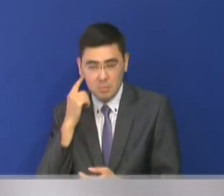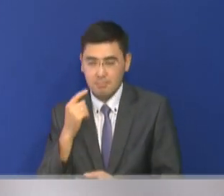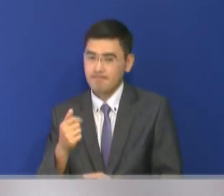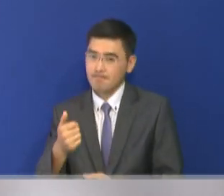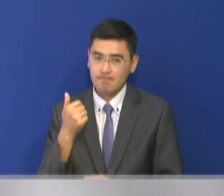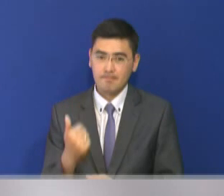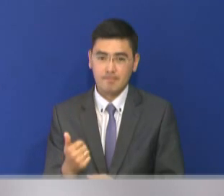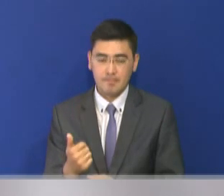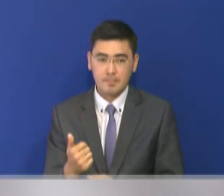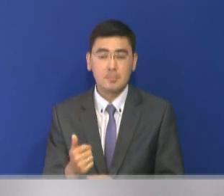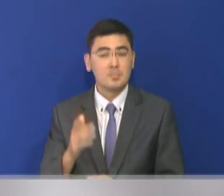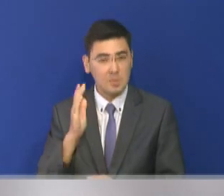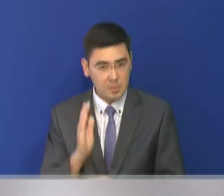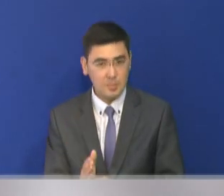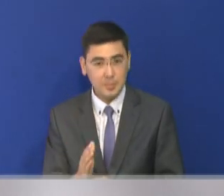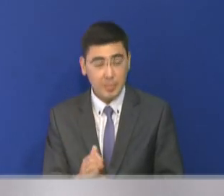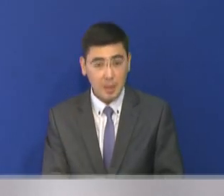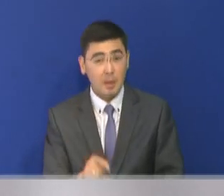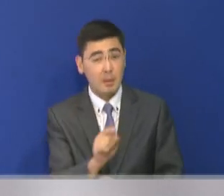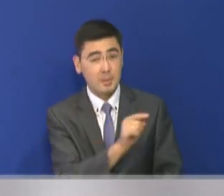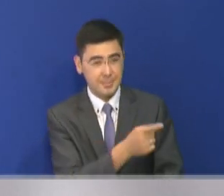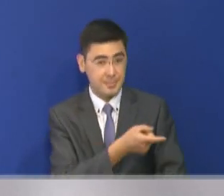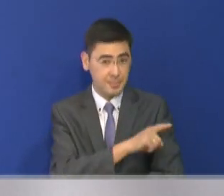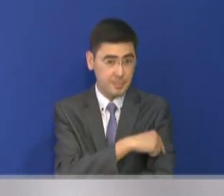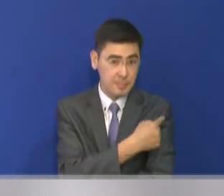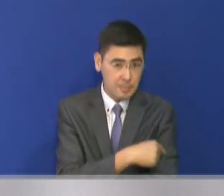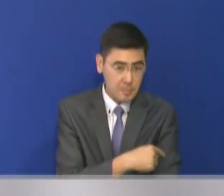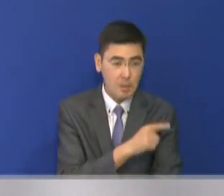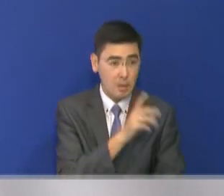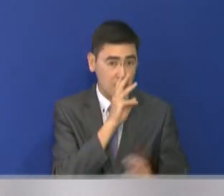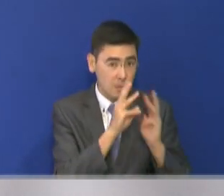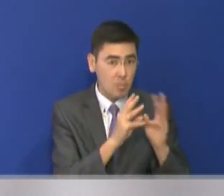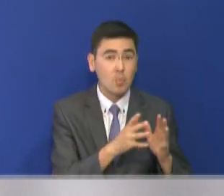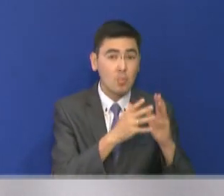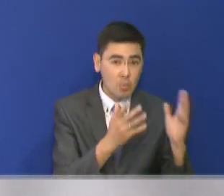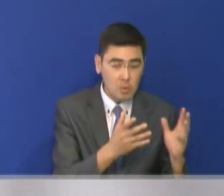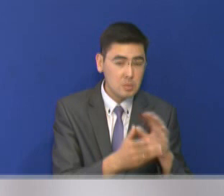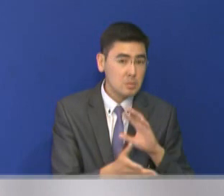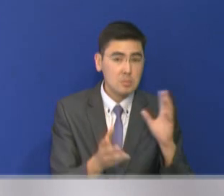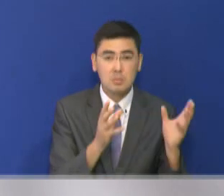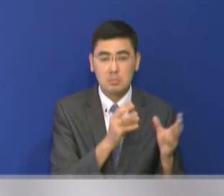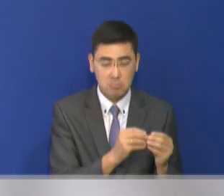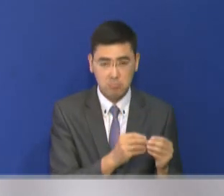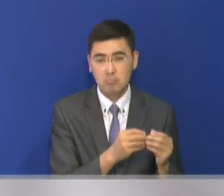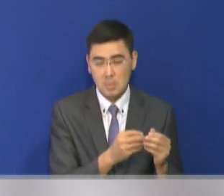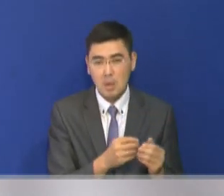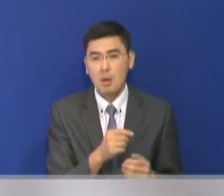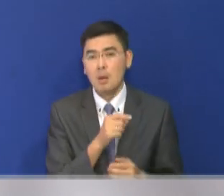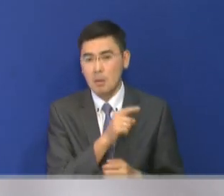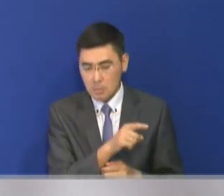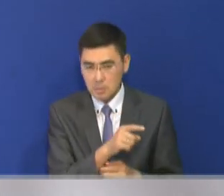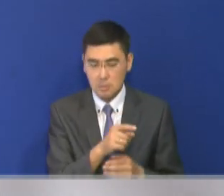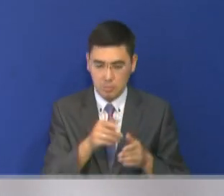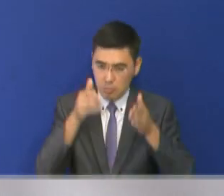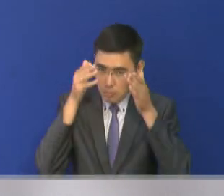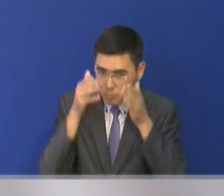Думаю, что это очень хорошая новость. Я считаю, что социальное положение медицинских работников, их стабильность, высокий уровень их жизни, когда они